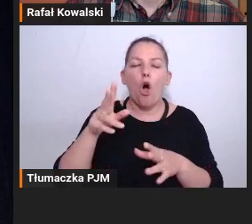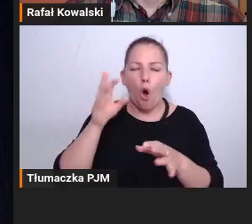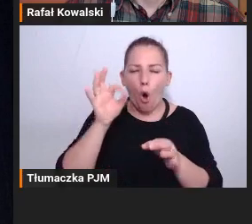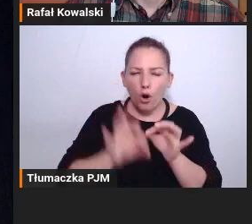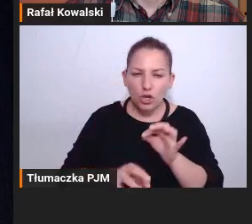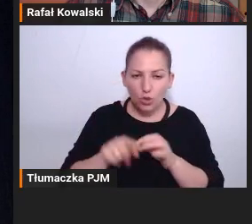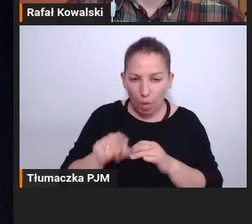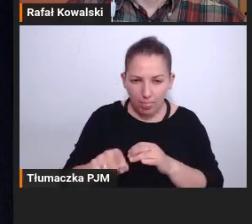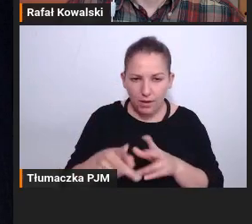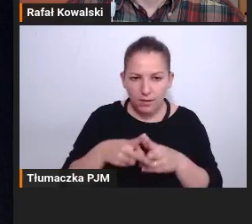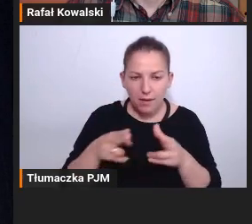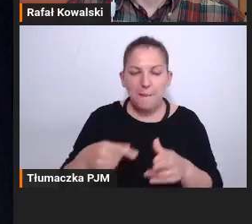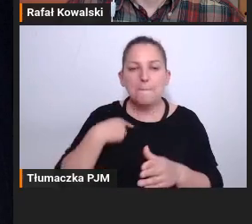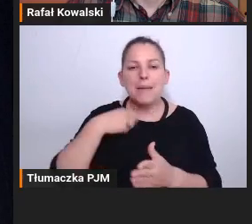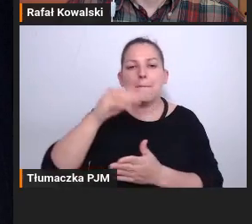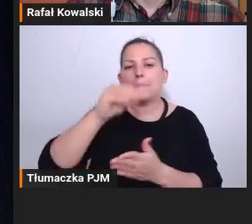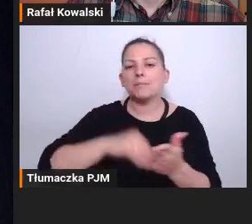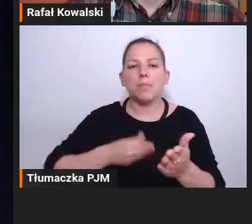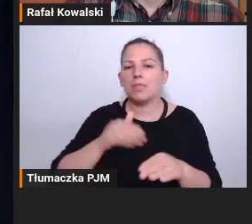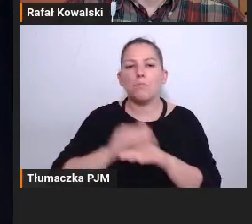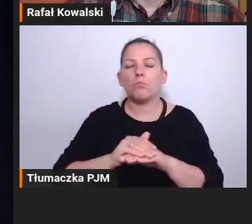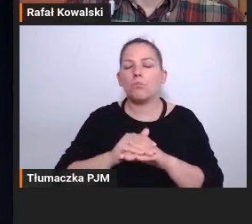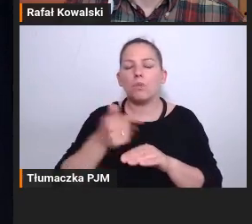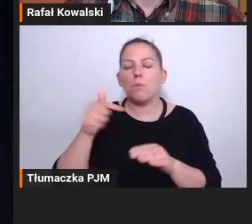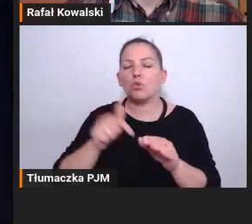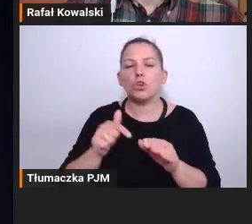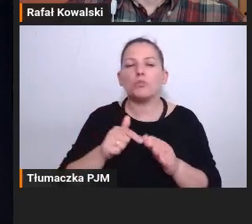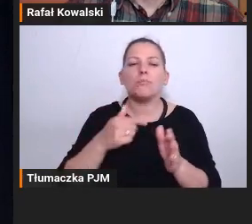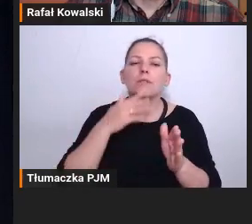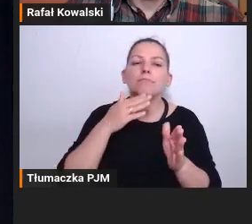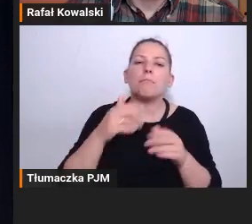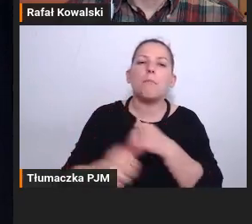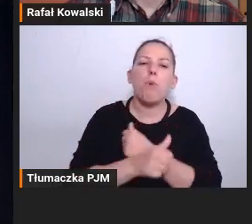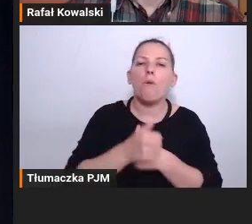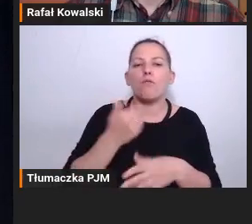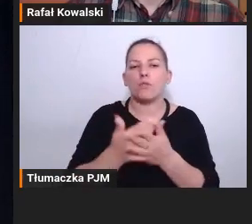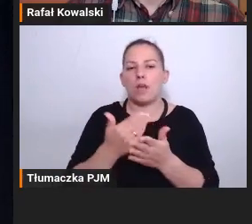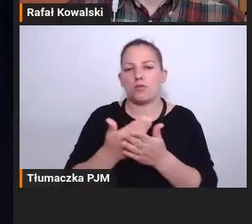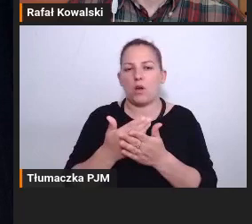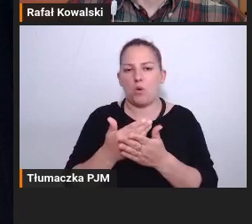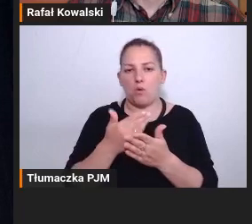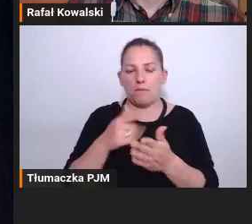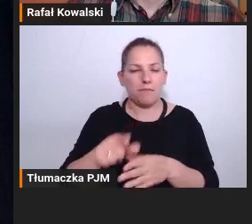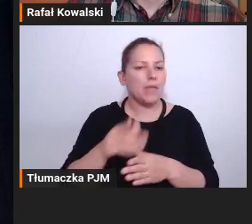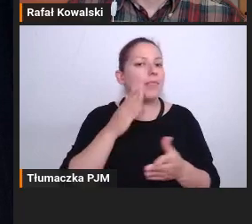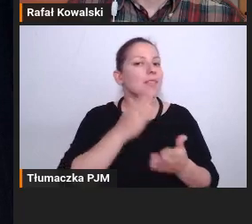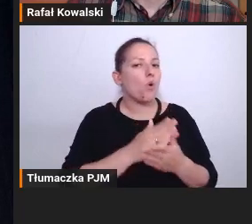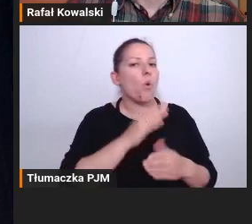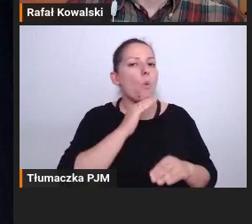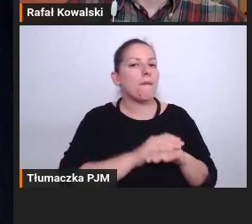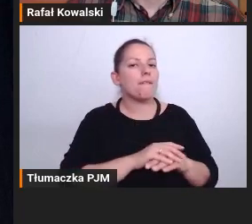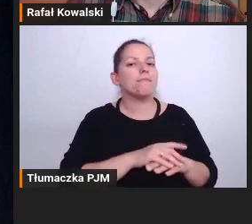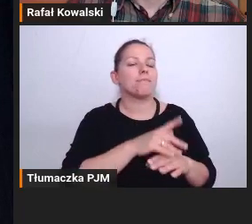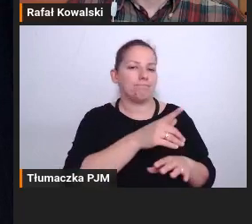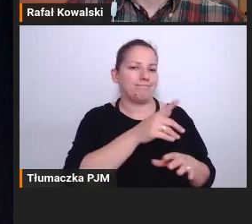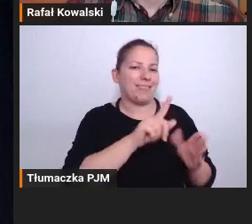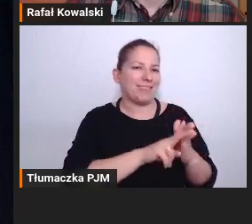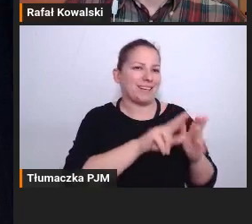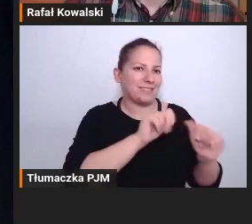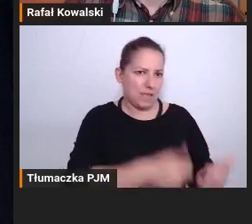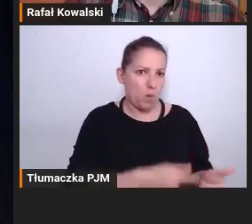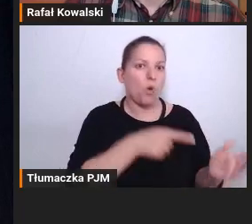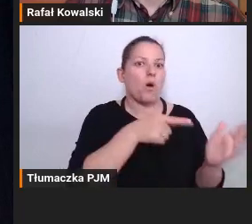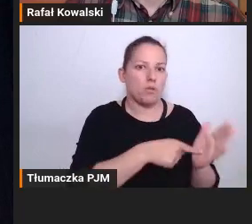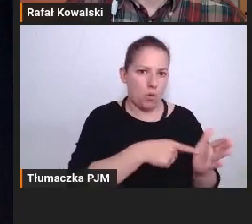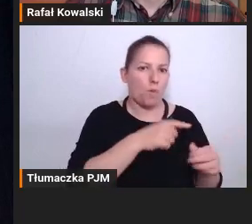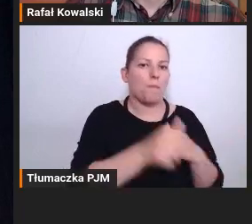no to myśmy na piśmie nie musieli uzasadniać przyczyny tego wypowiedzenia. To dotyczyło tylko umów na czas nieokreślony. Wiem, że to